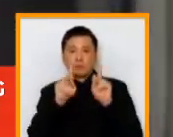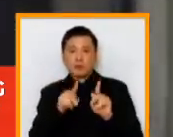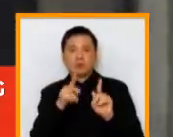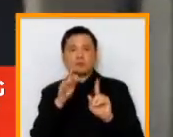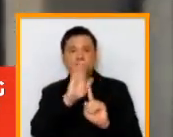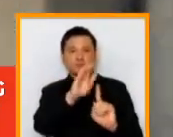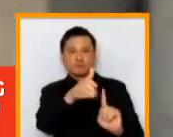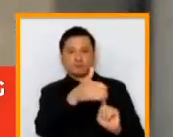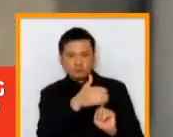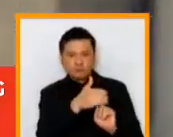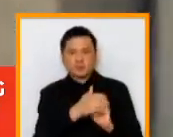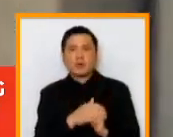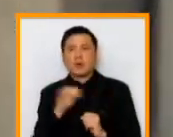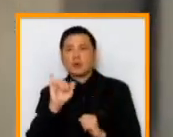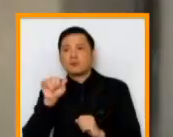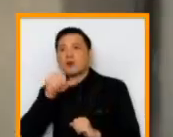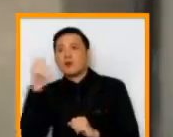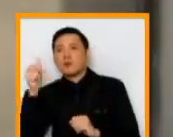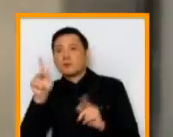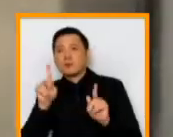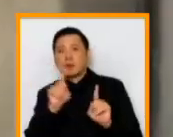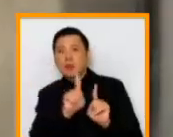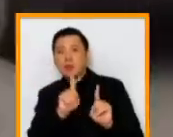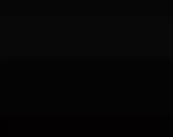kanilang close contact.